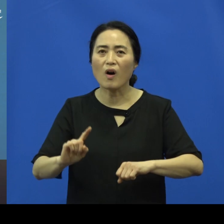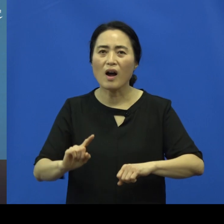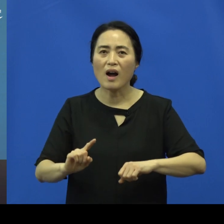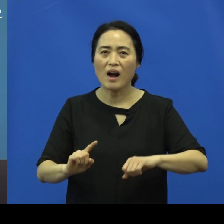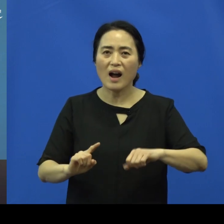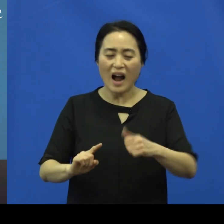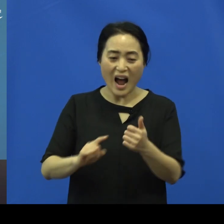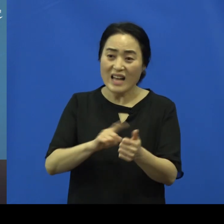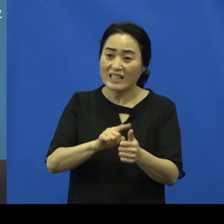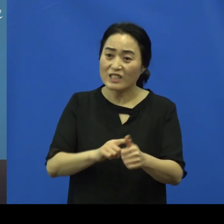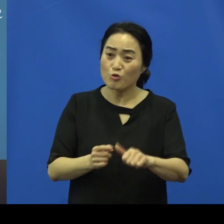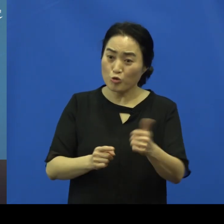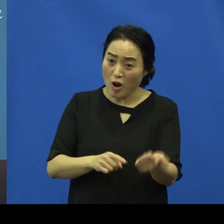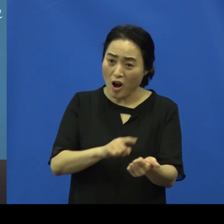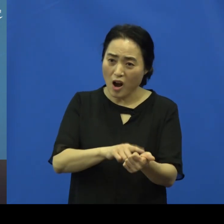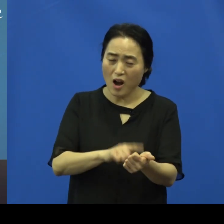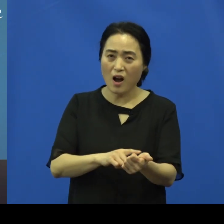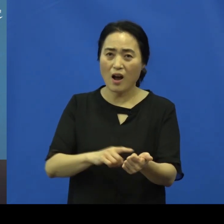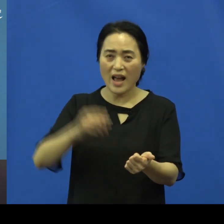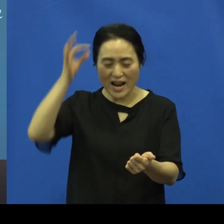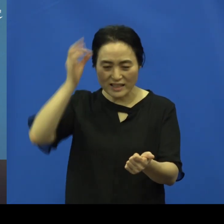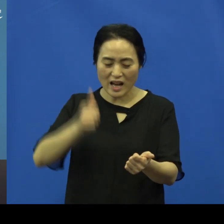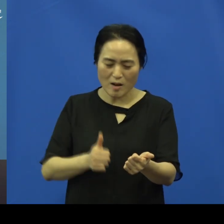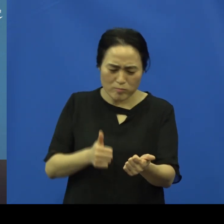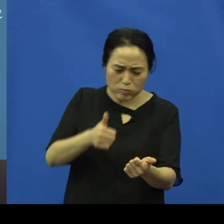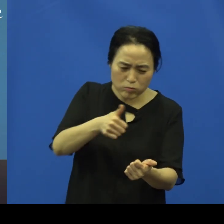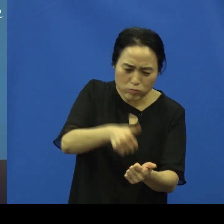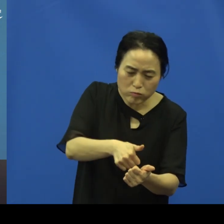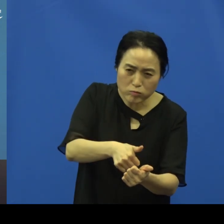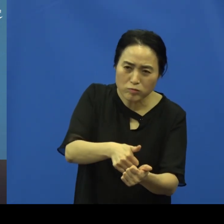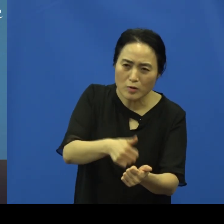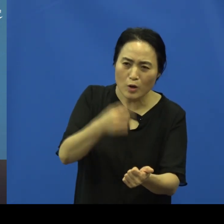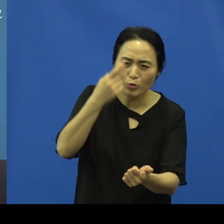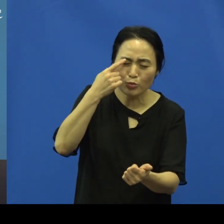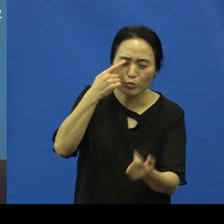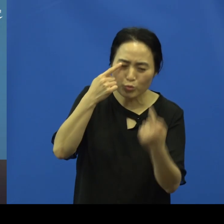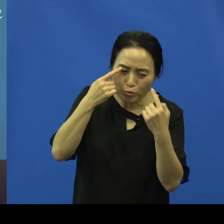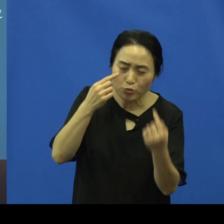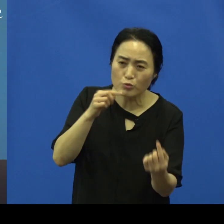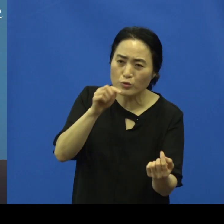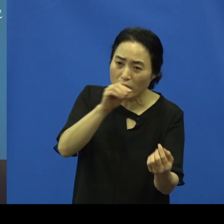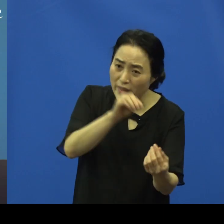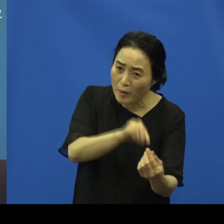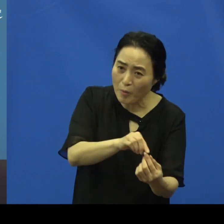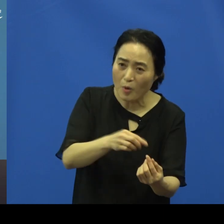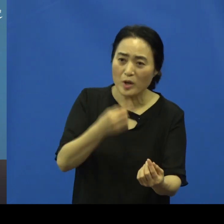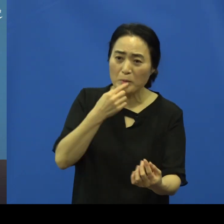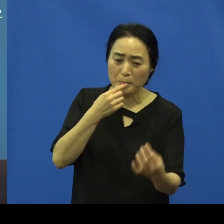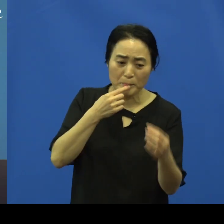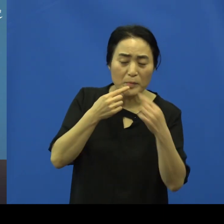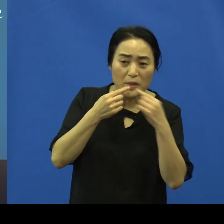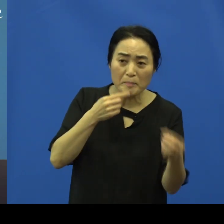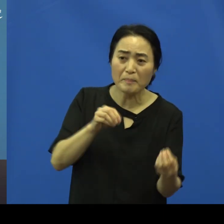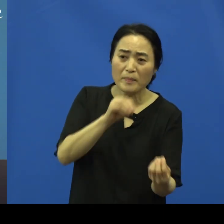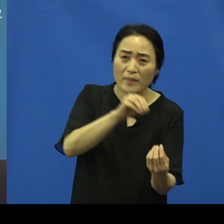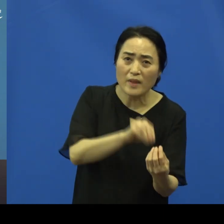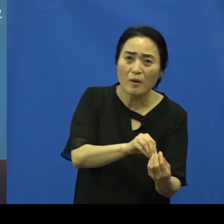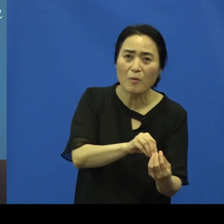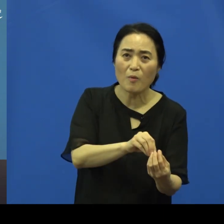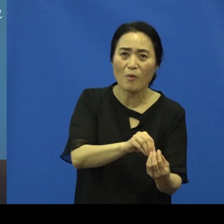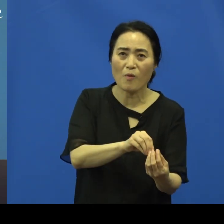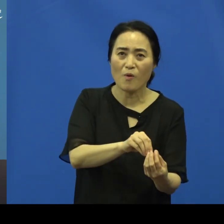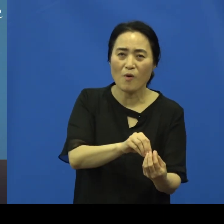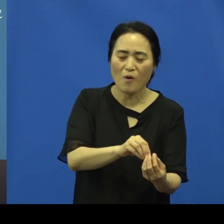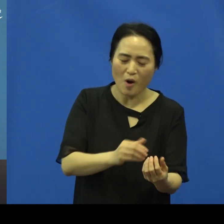자기 입을 그의 입에, 자기 눈을 그의 눈에, 자기 손을 그의 손에 대고 그의 몸에 엎드리니 아이의 살이